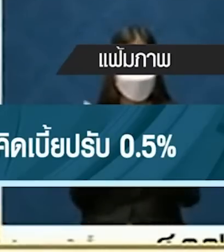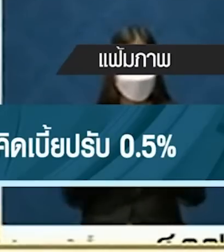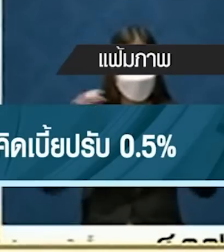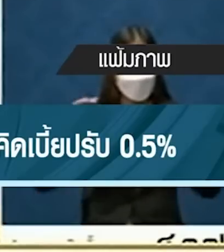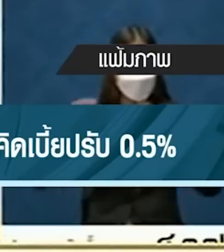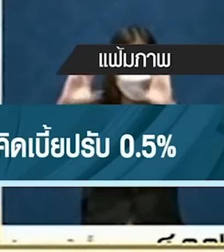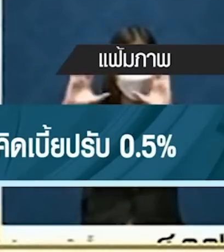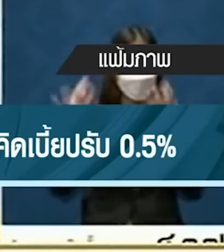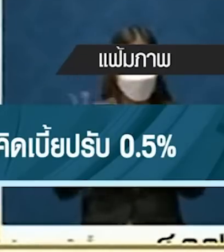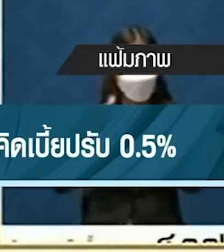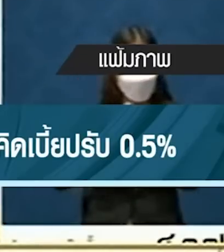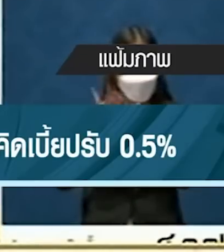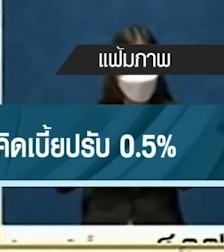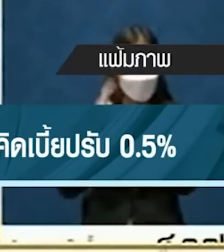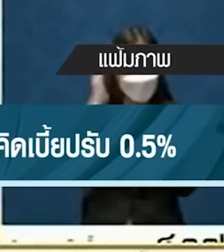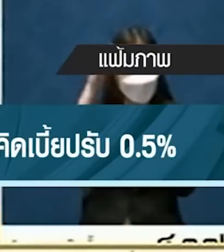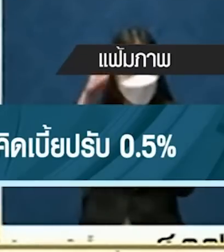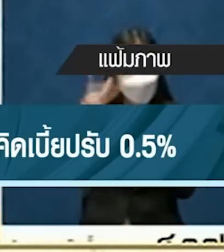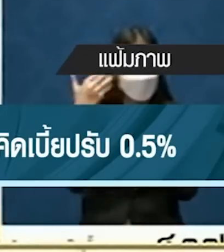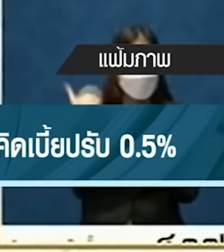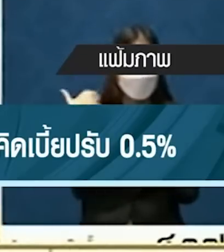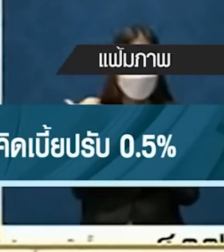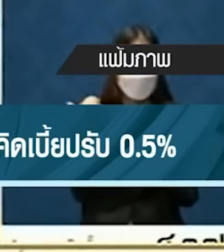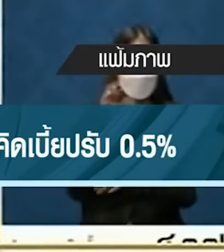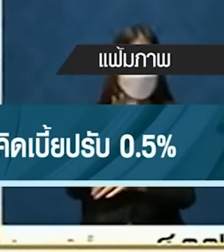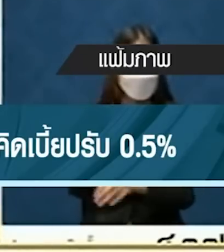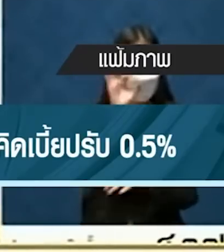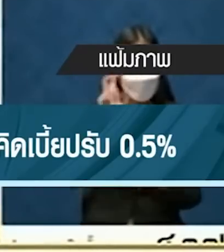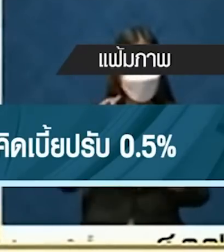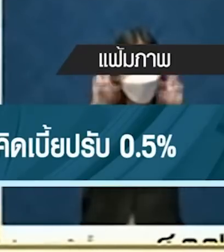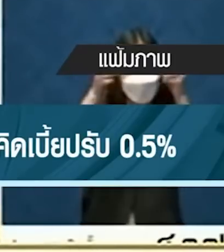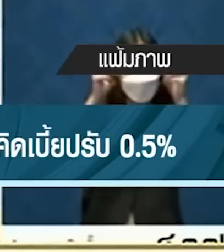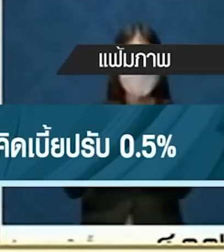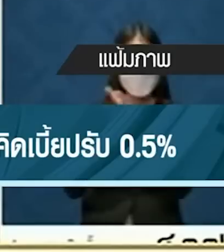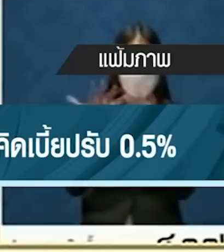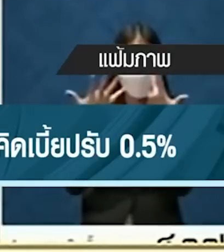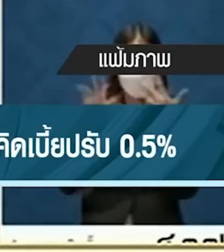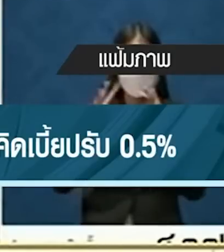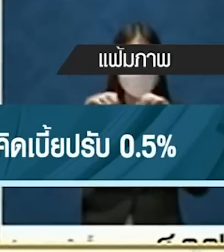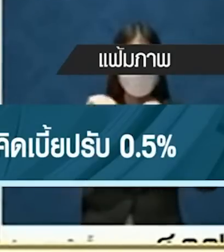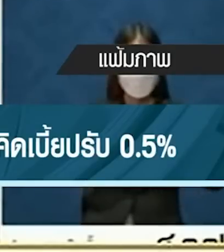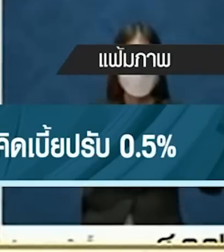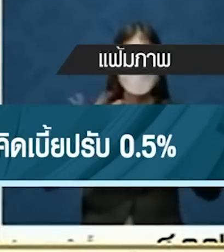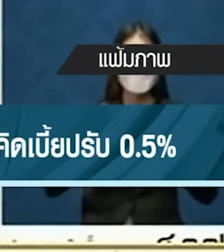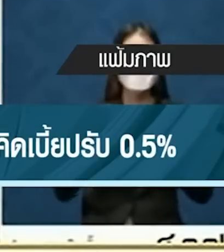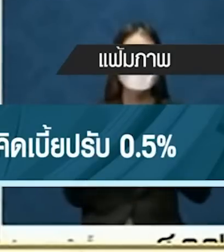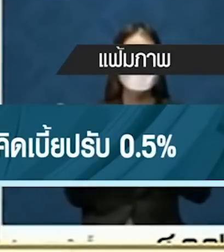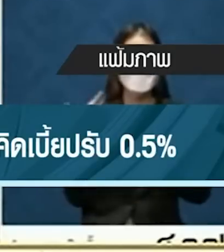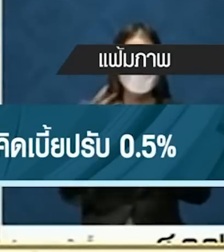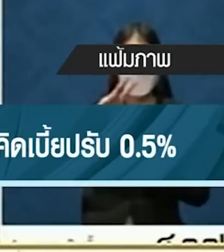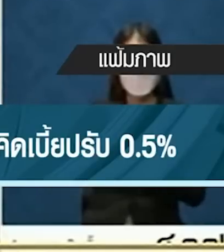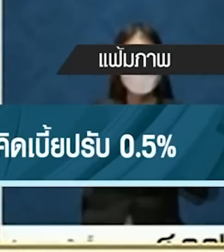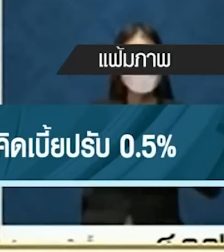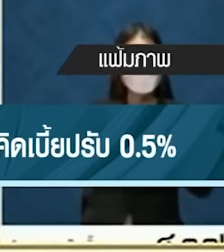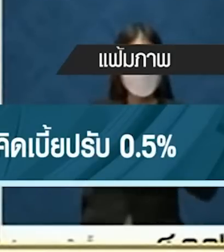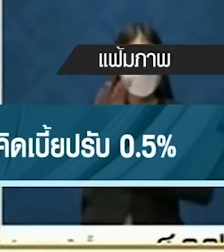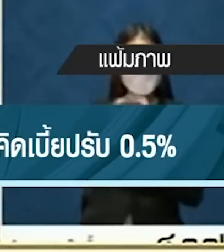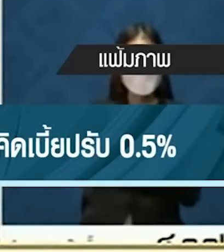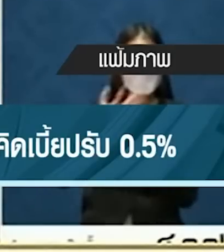กจากนี้ทางพรรคก้าวไกลค่ะคุณสมเกียรติถนอมสินสสกรุงเทพอภิปรายนะคะว่าอยากให้กลับมาเก็บเบี้ยปรับไ